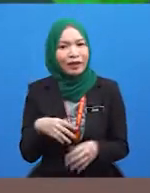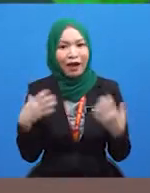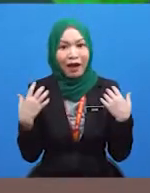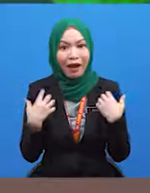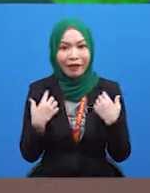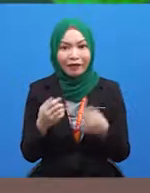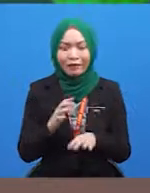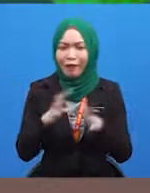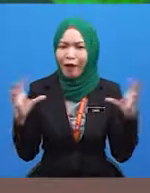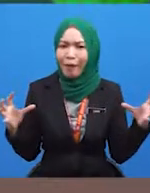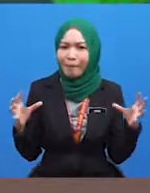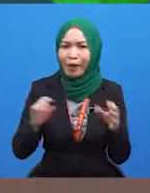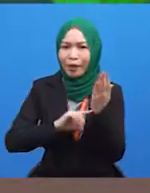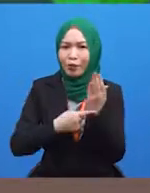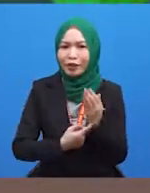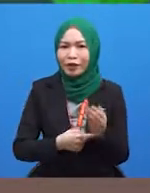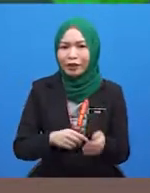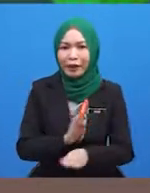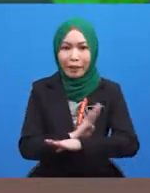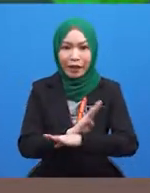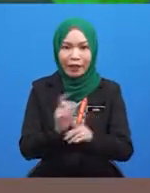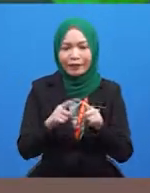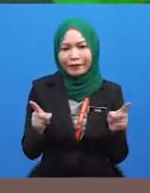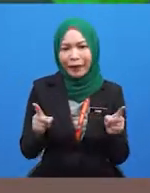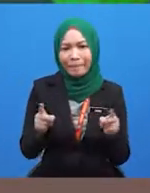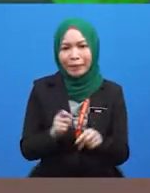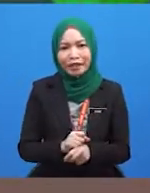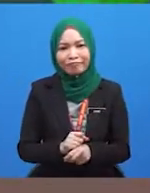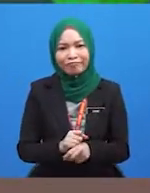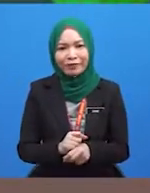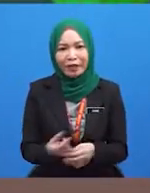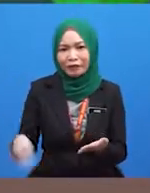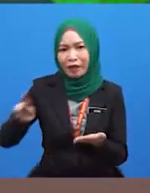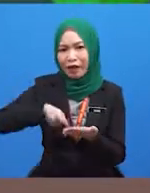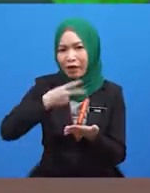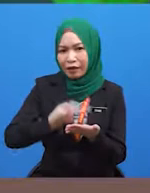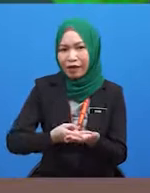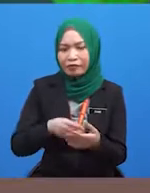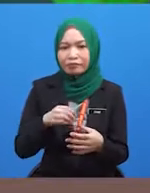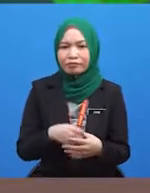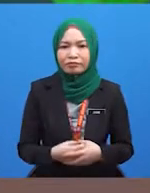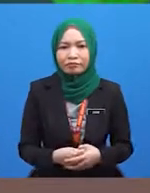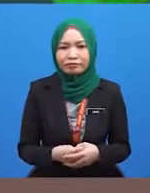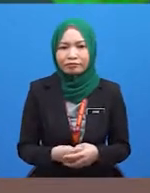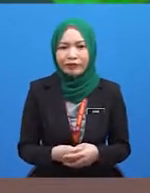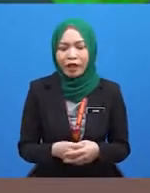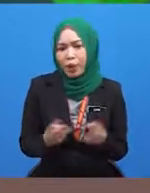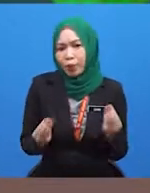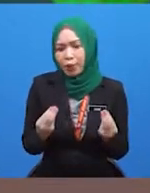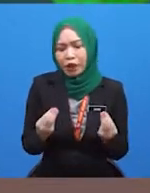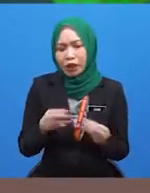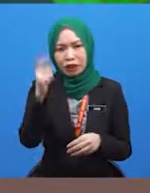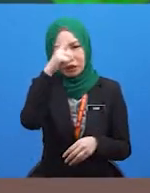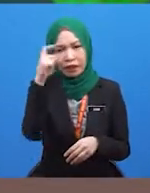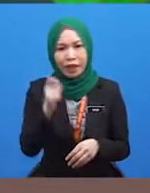dalam tempoh beberapa bulan sahaja. Mungkin perniagaan mereka tidak unik dan tidak mampu